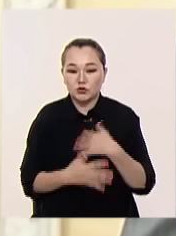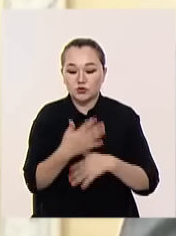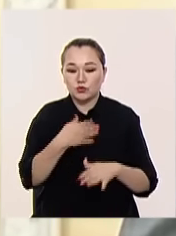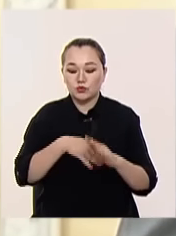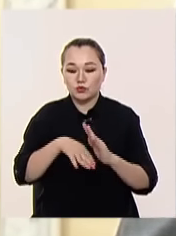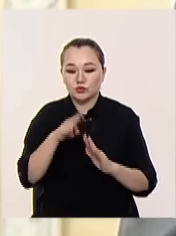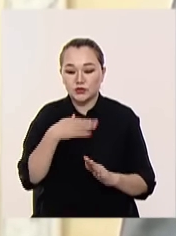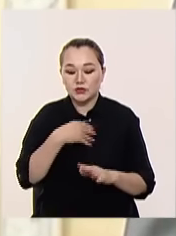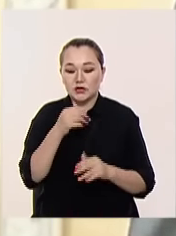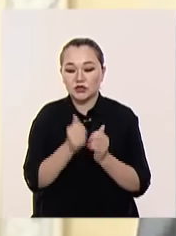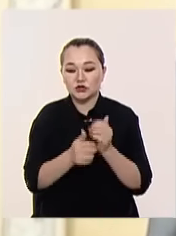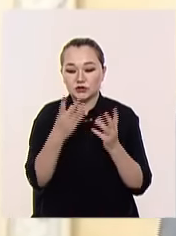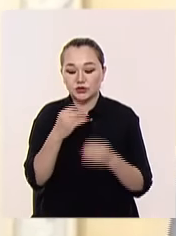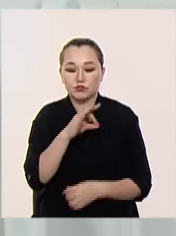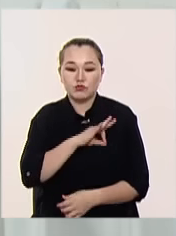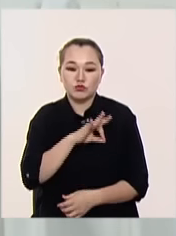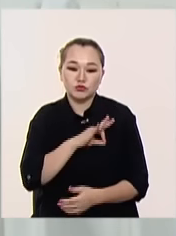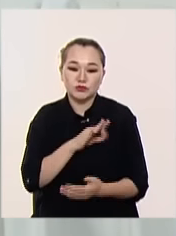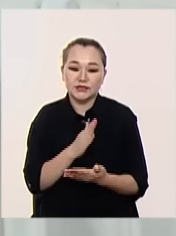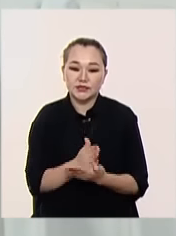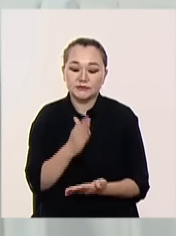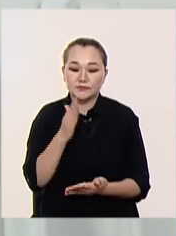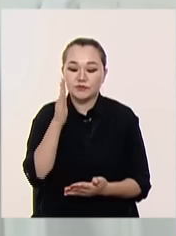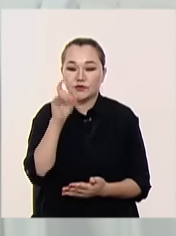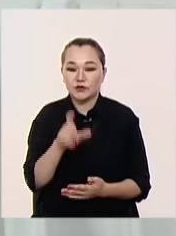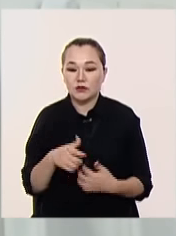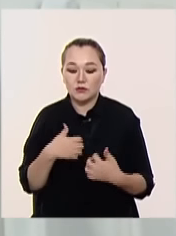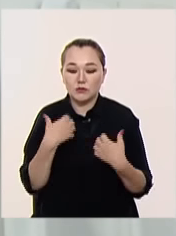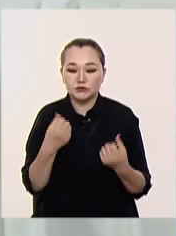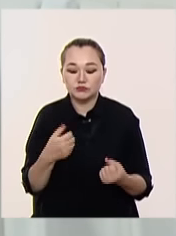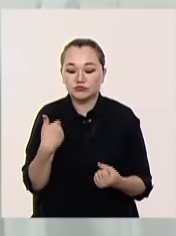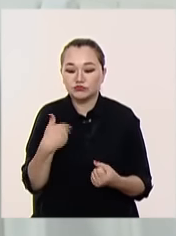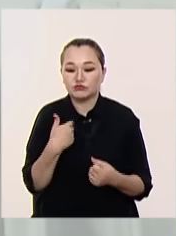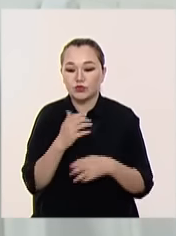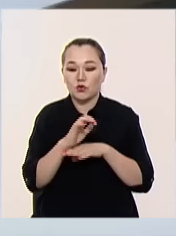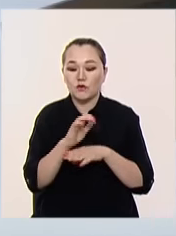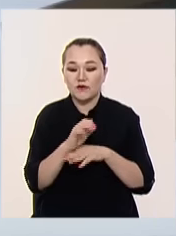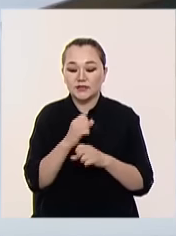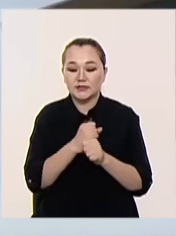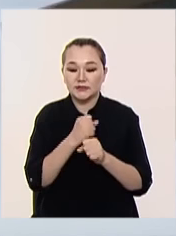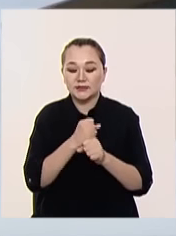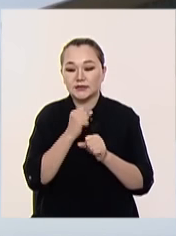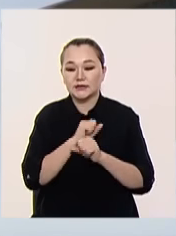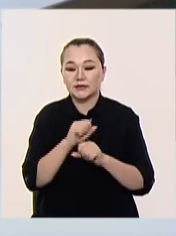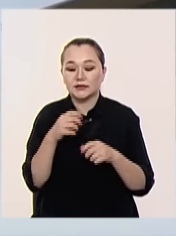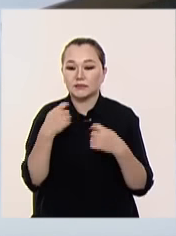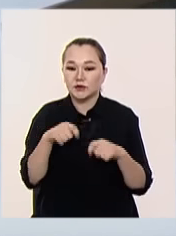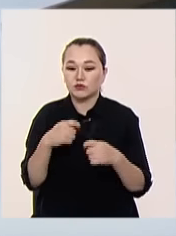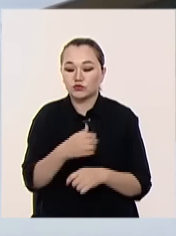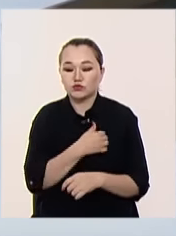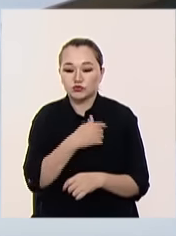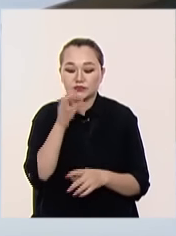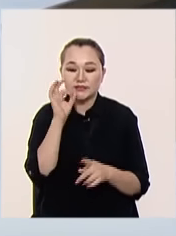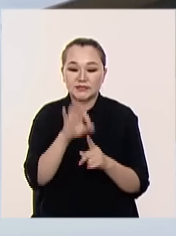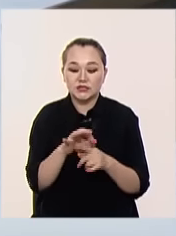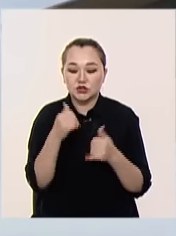Өзім күнделікті қолданамын. Адам денсаулығына пайдалы тауарларды өндіру және таратуды мақсат еткен компания бүгінде